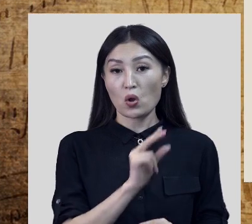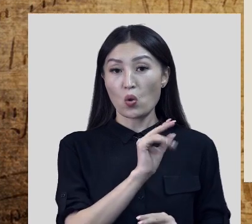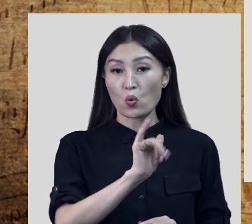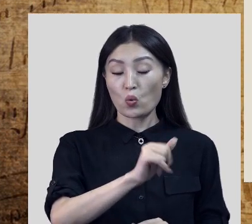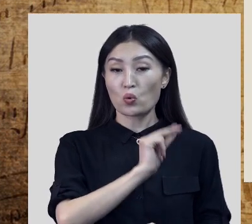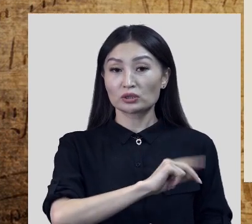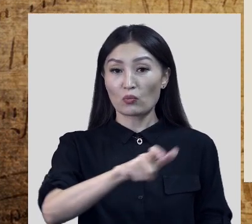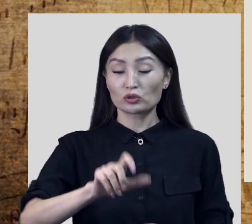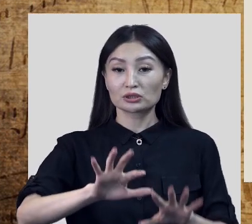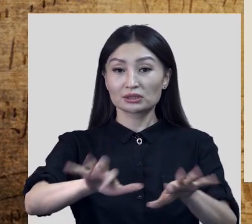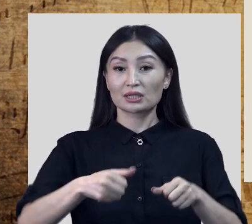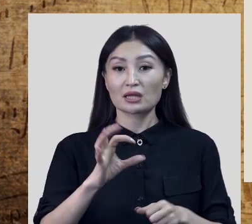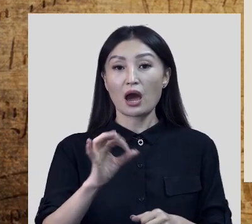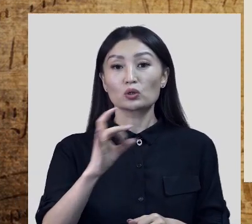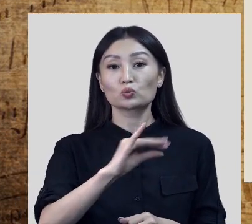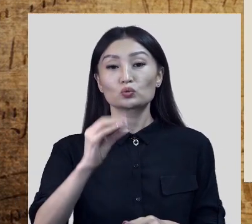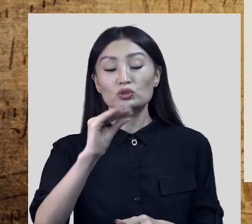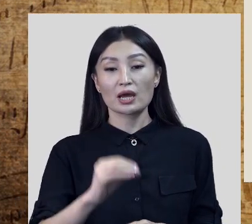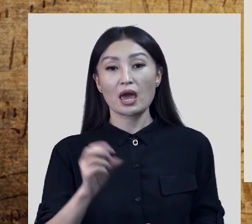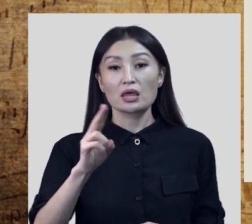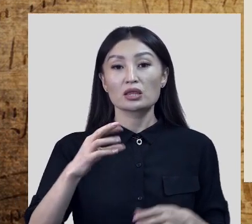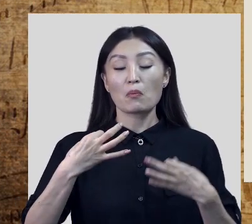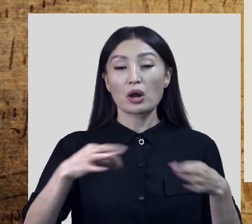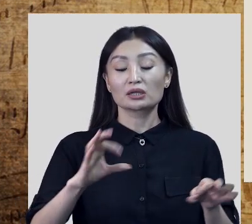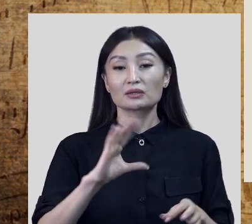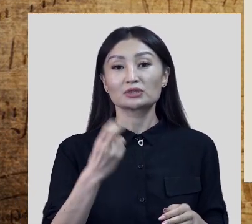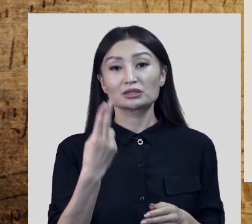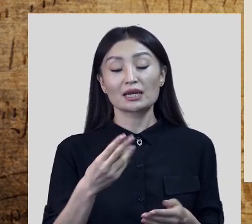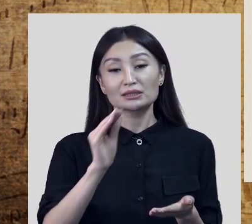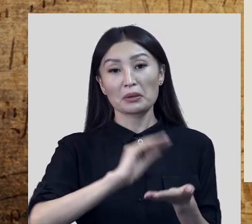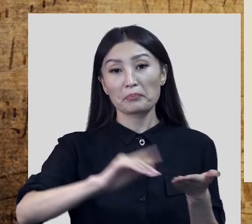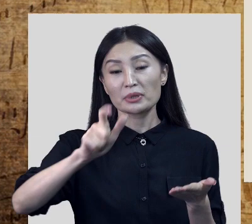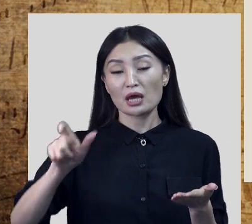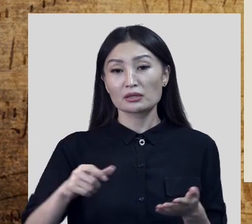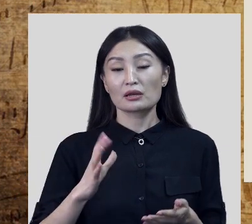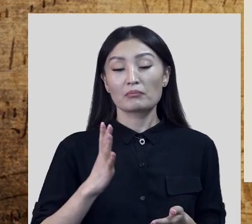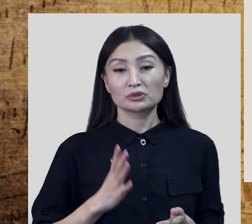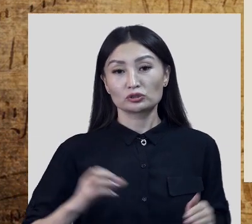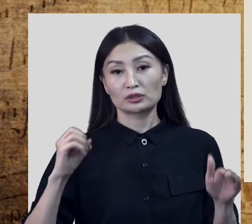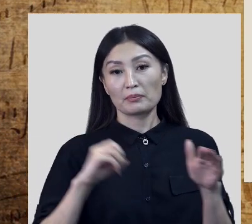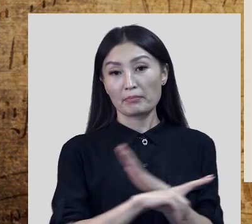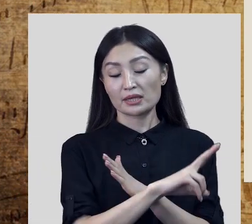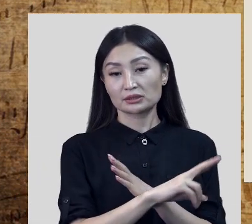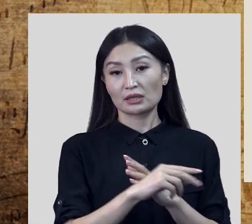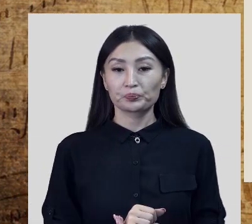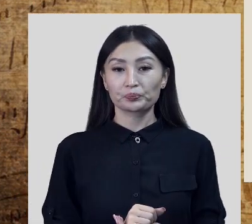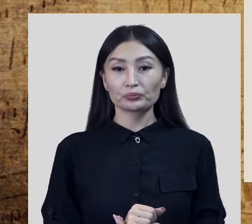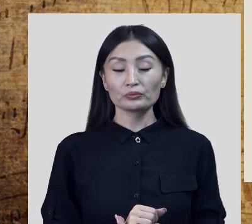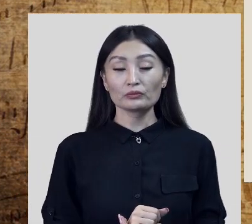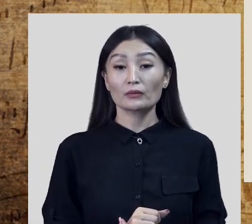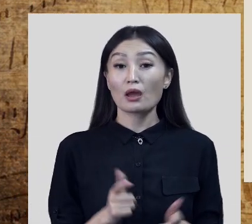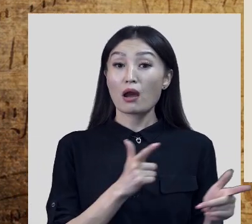оружие демократам социалистам многим передовым писателем журналистам пришлось спасаться бегством за границу